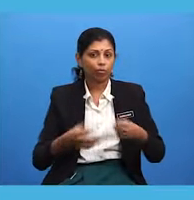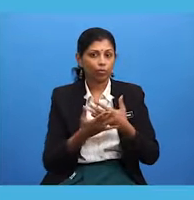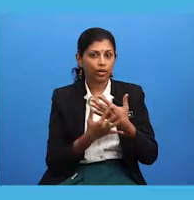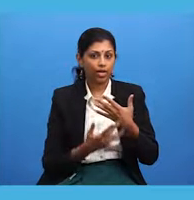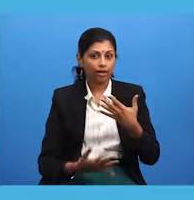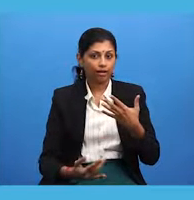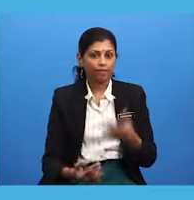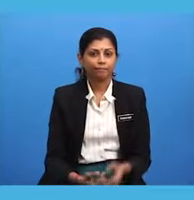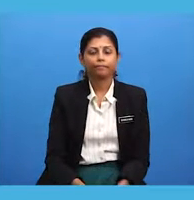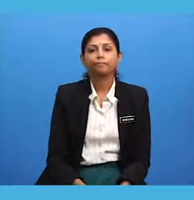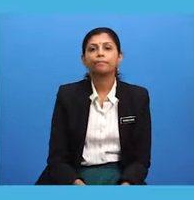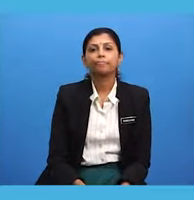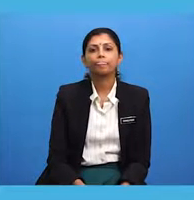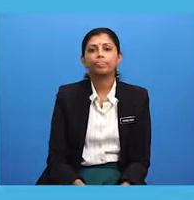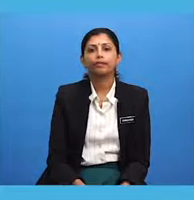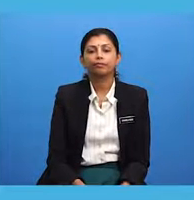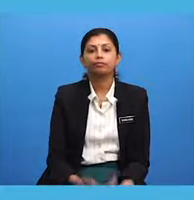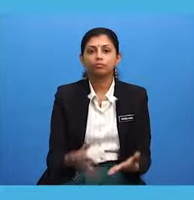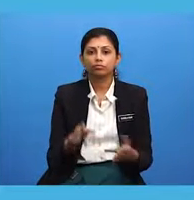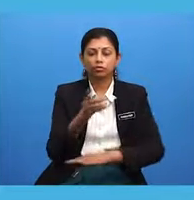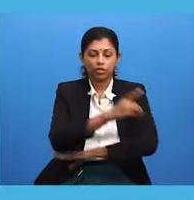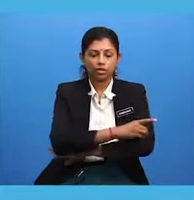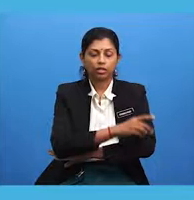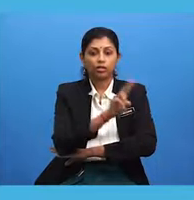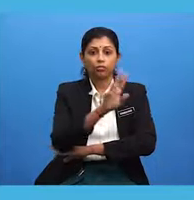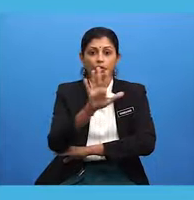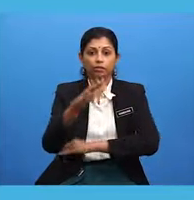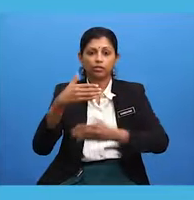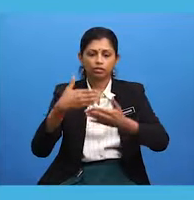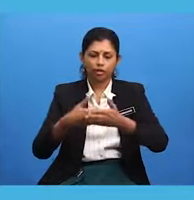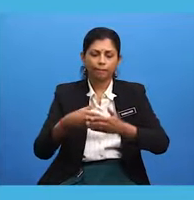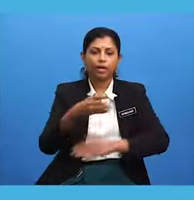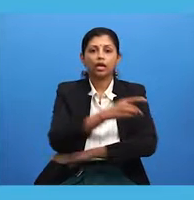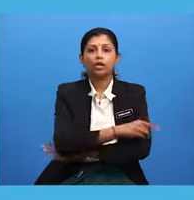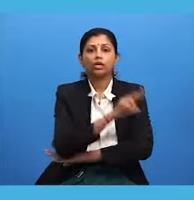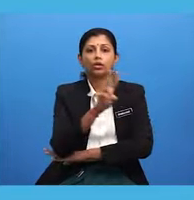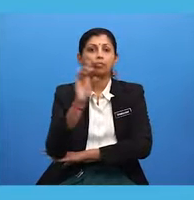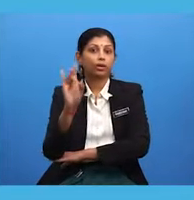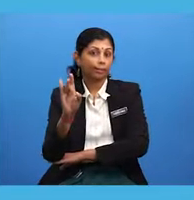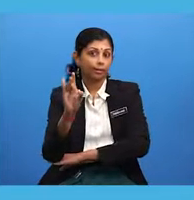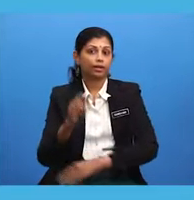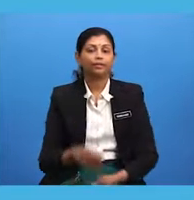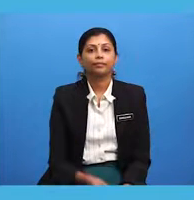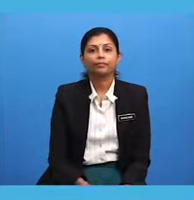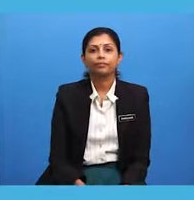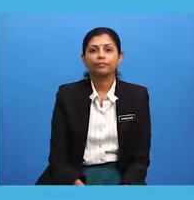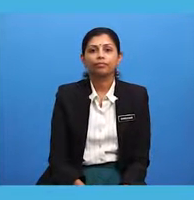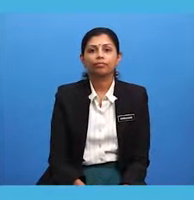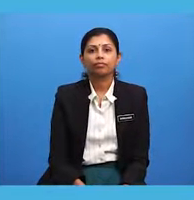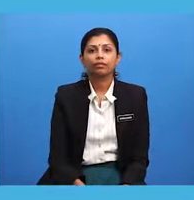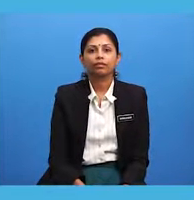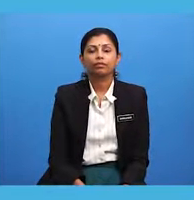Pada hari yang ke-25 sehingga hari yang ke-28 pula,